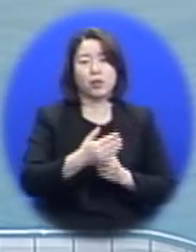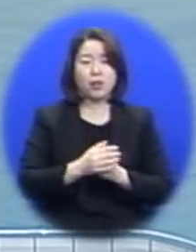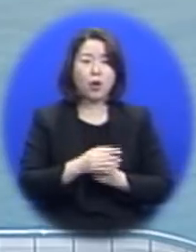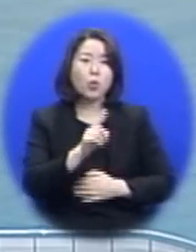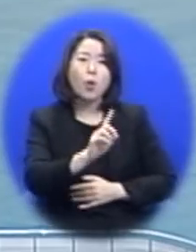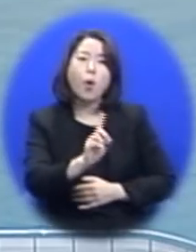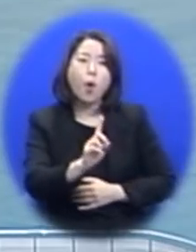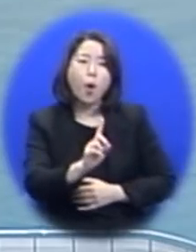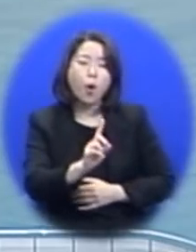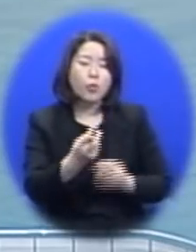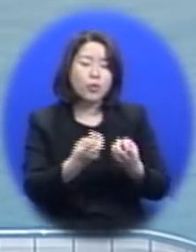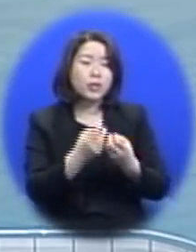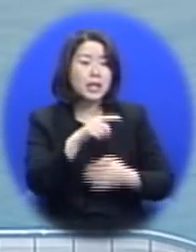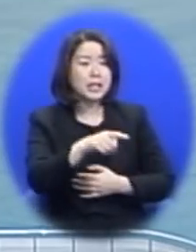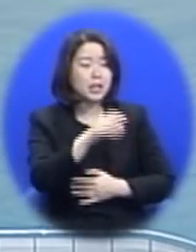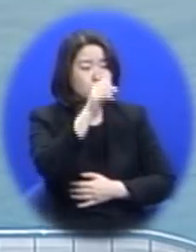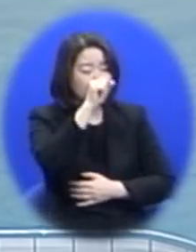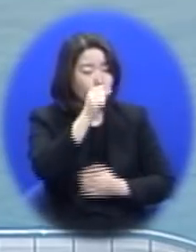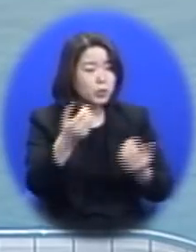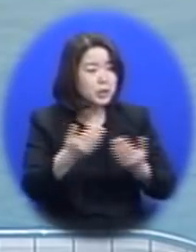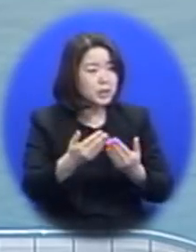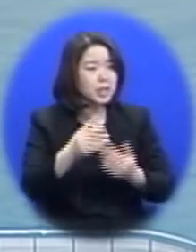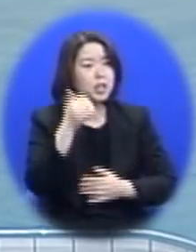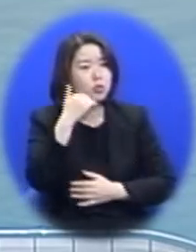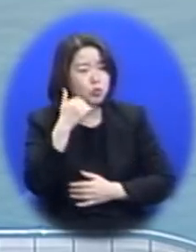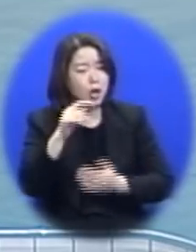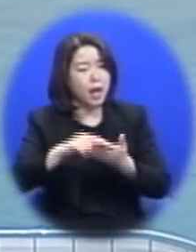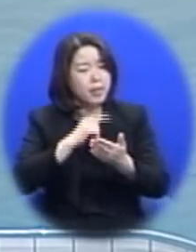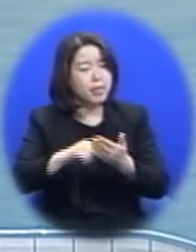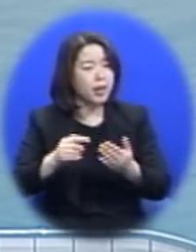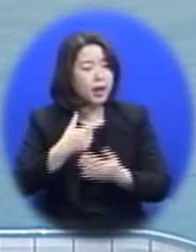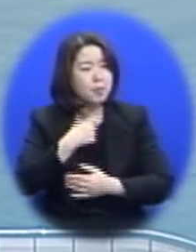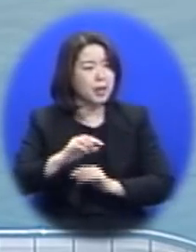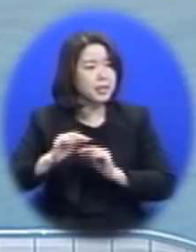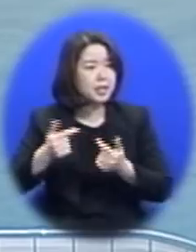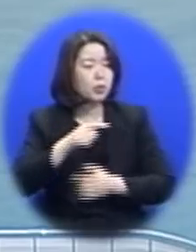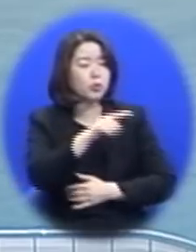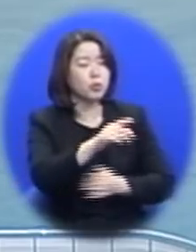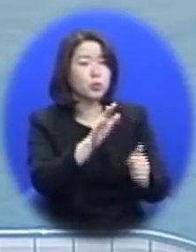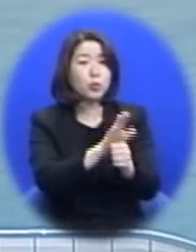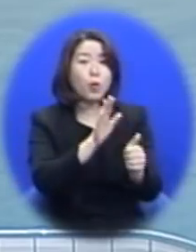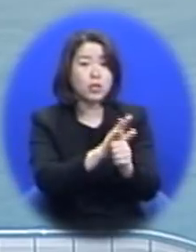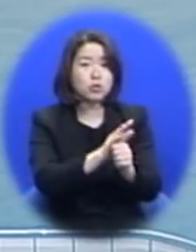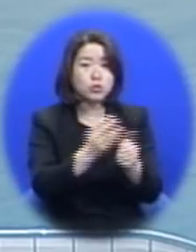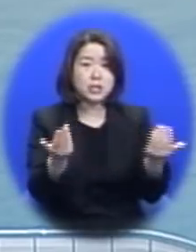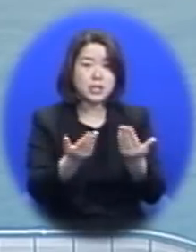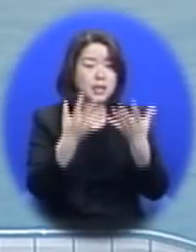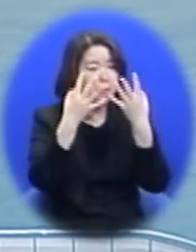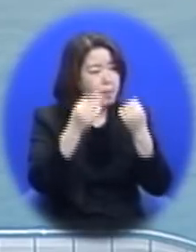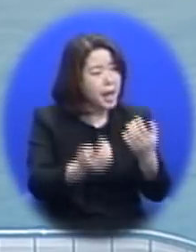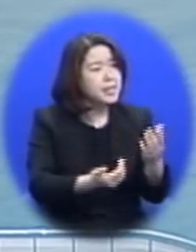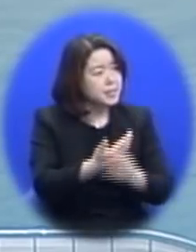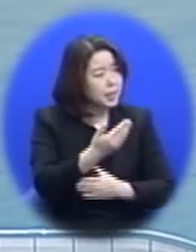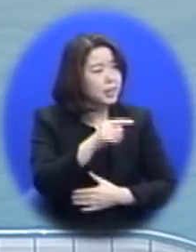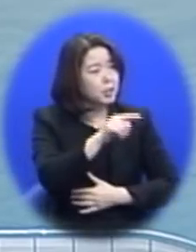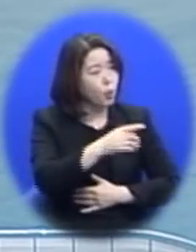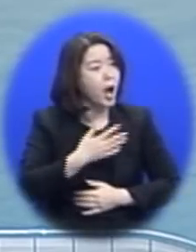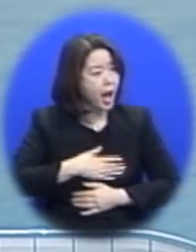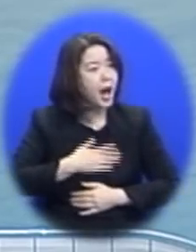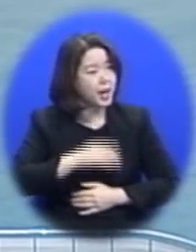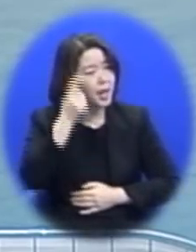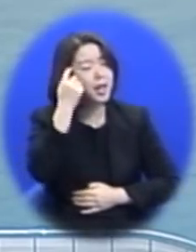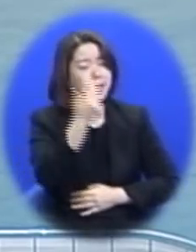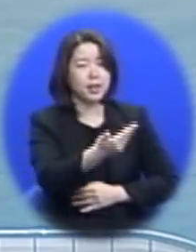너에게 좋은 일들이, 누가 대가를 바라지 않고 너를 도와주는 일들이 많이 일어났는지 너는 아니?